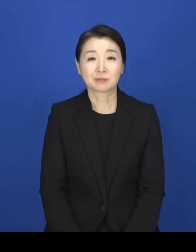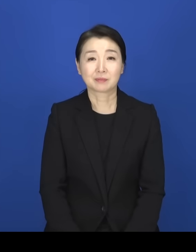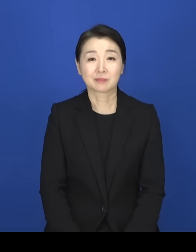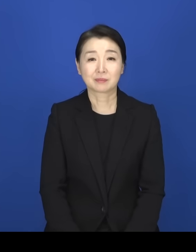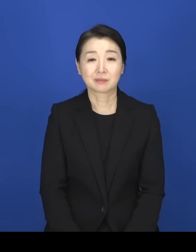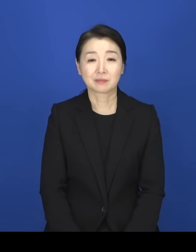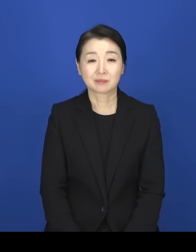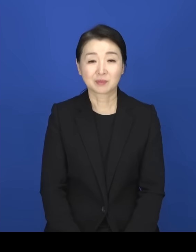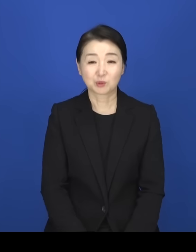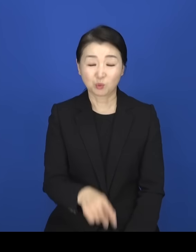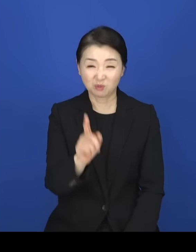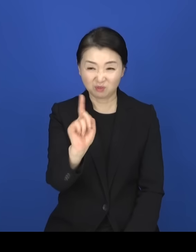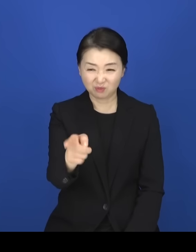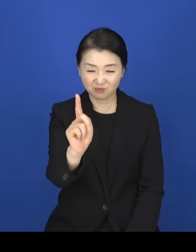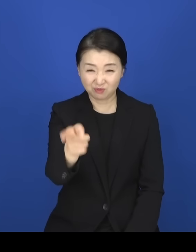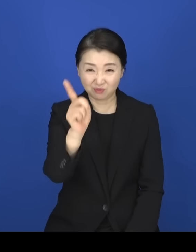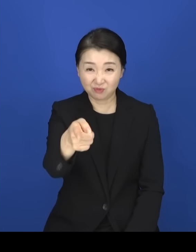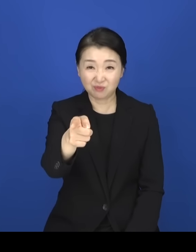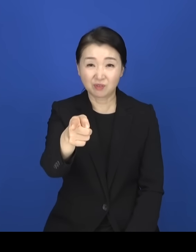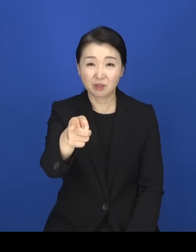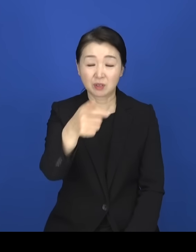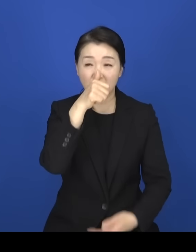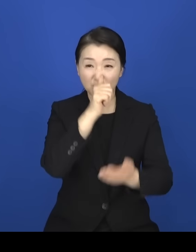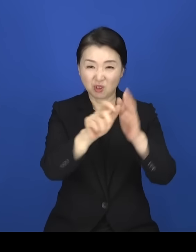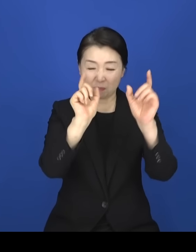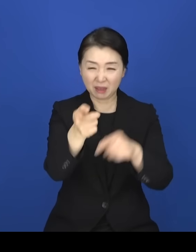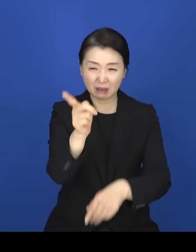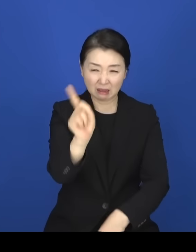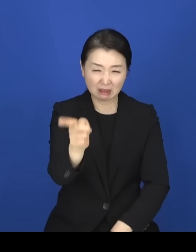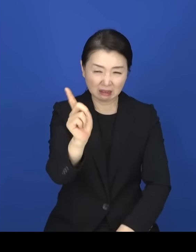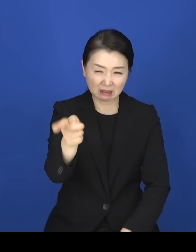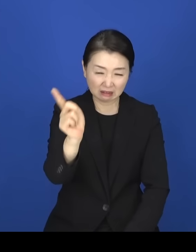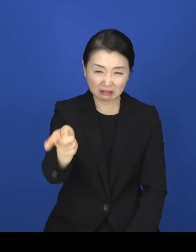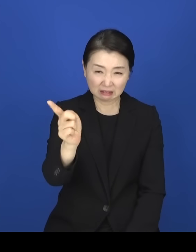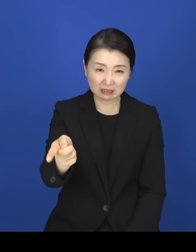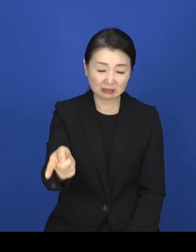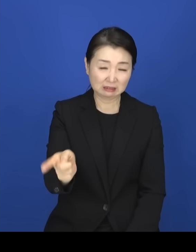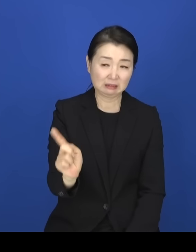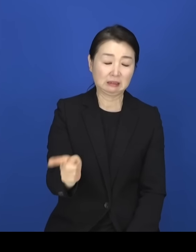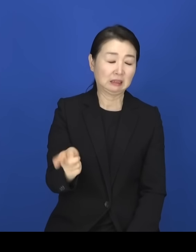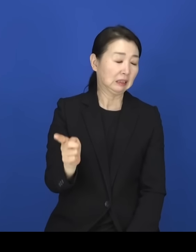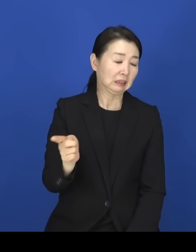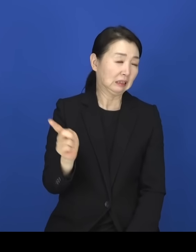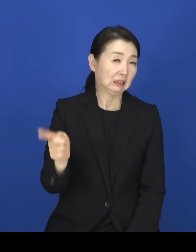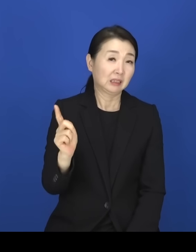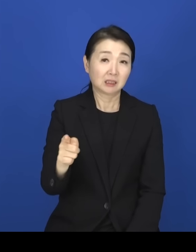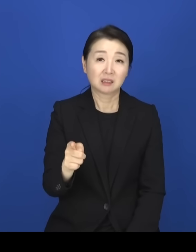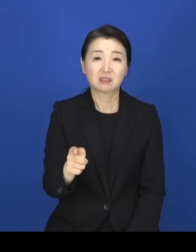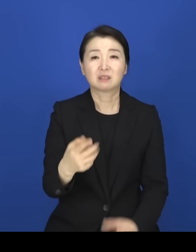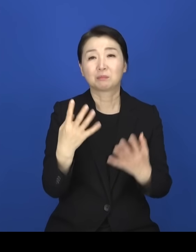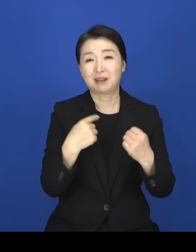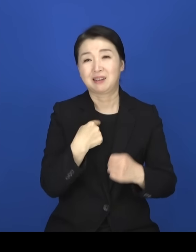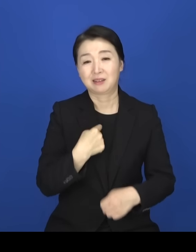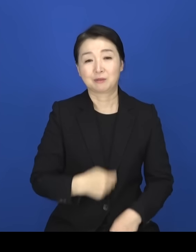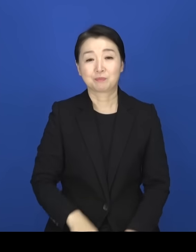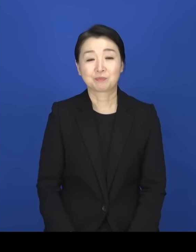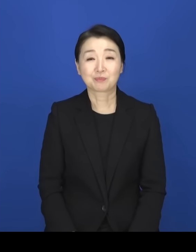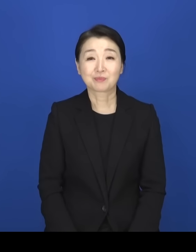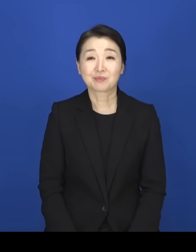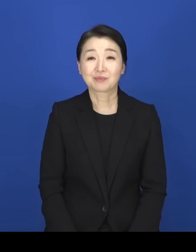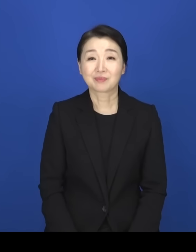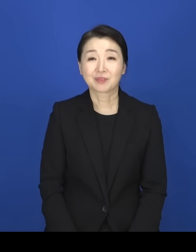특히 이제 손가락질을 정죄하면서. 네, 마음속으로 진짜 별로네 이런 걸 정말 많이 했는데 예. 웃긴